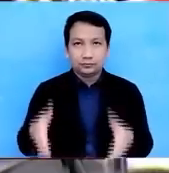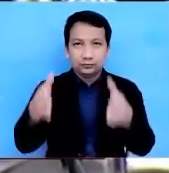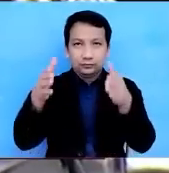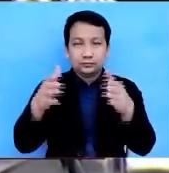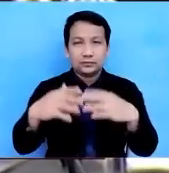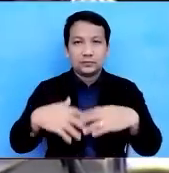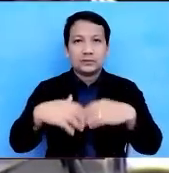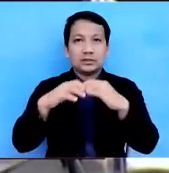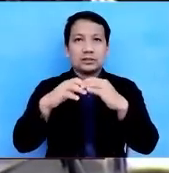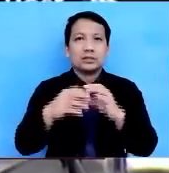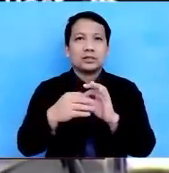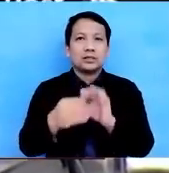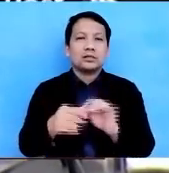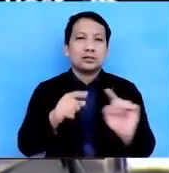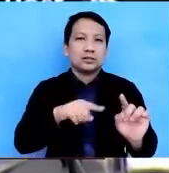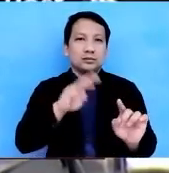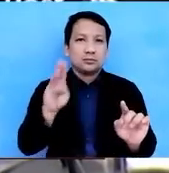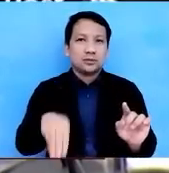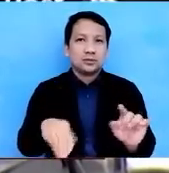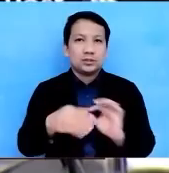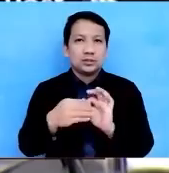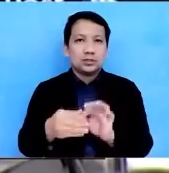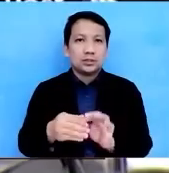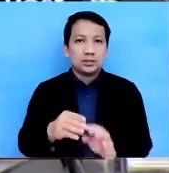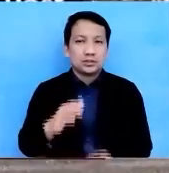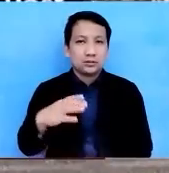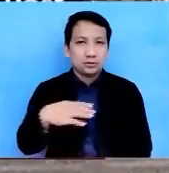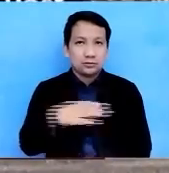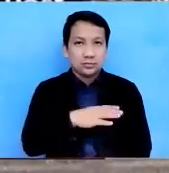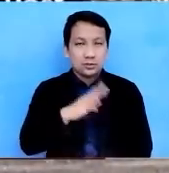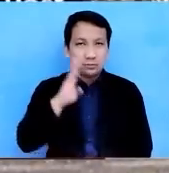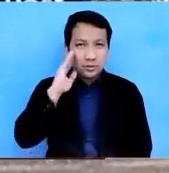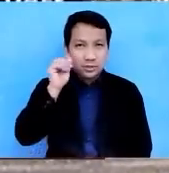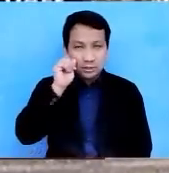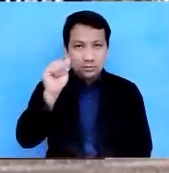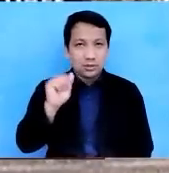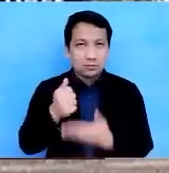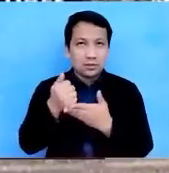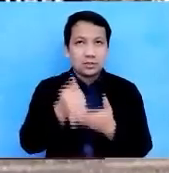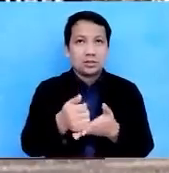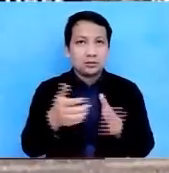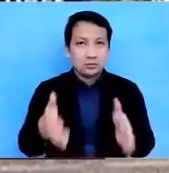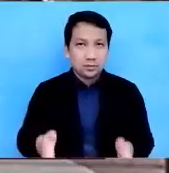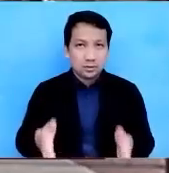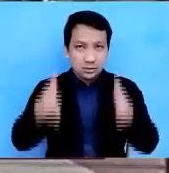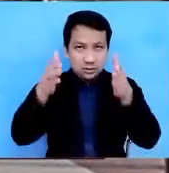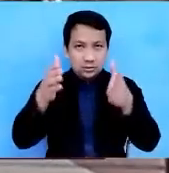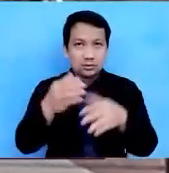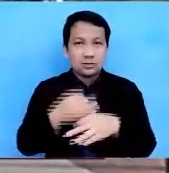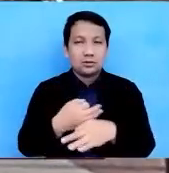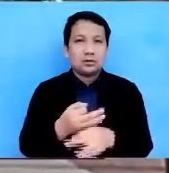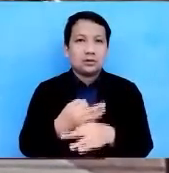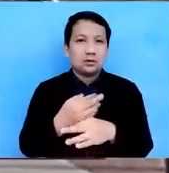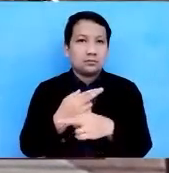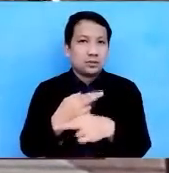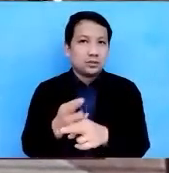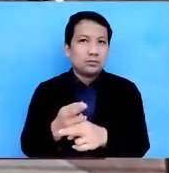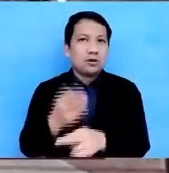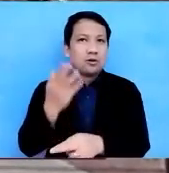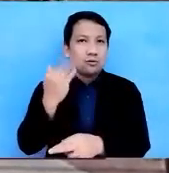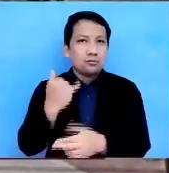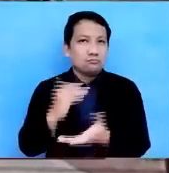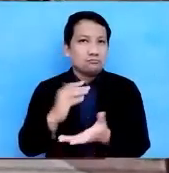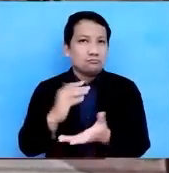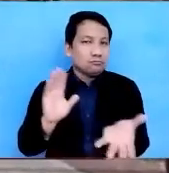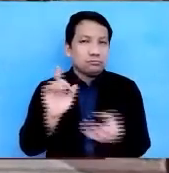office. Maging si Manila Representative Benny Abante nangakong tutulong sa pagpapaayos ng gusali. Hindi biro ang gagastusin,